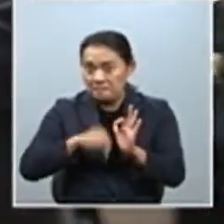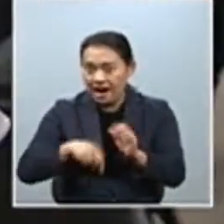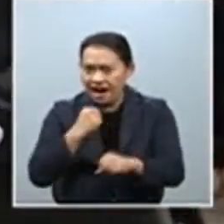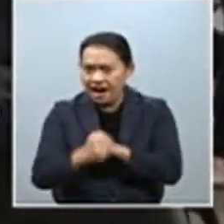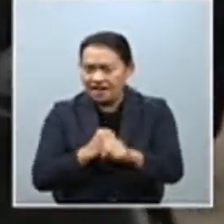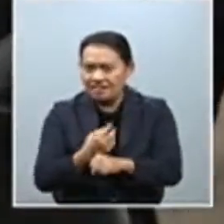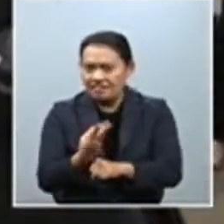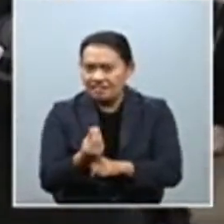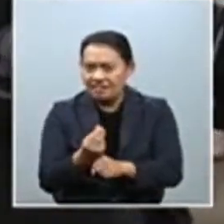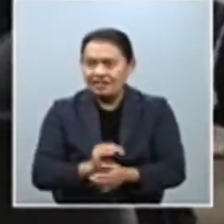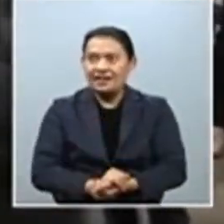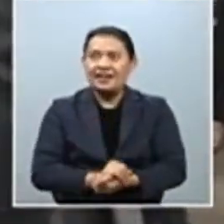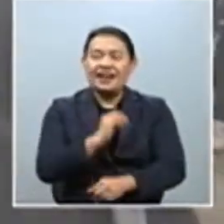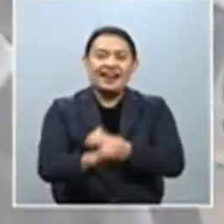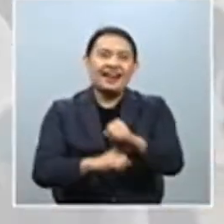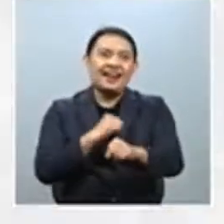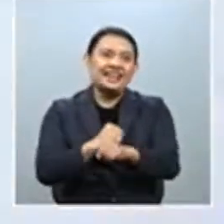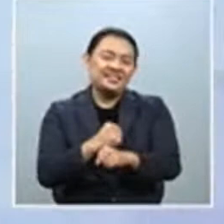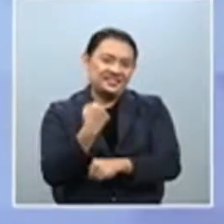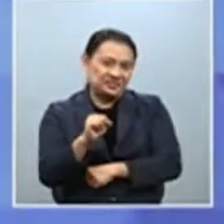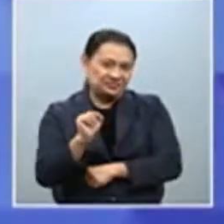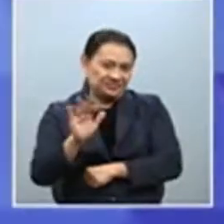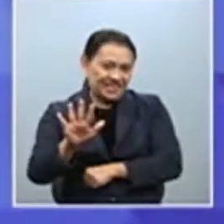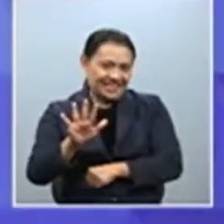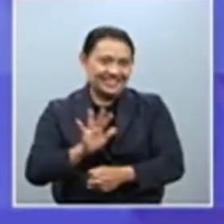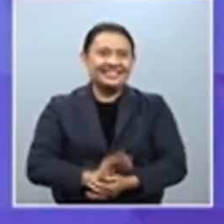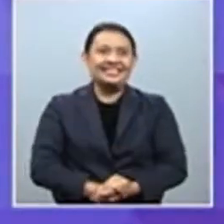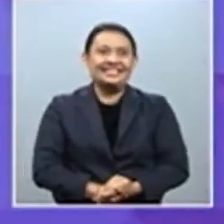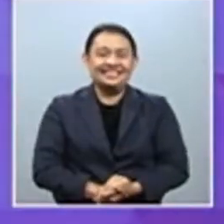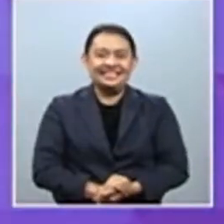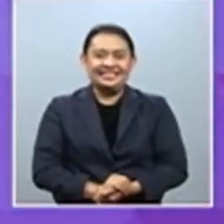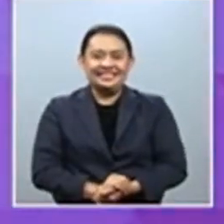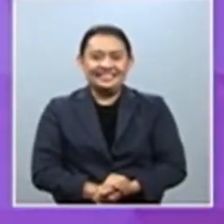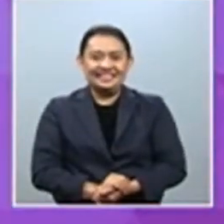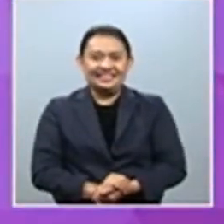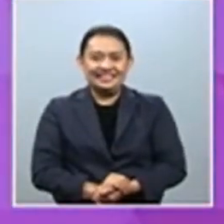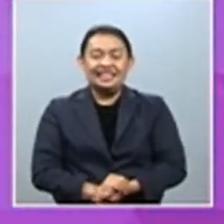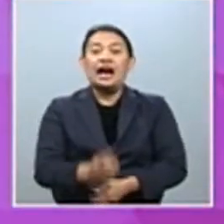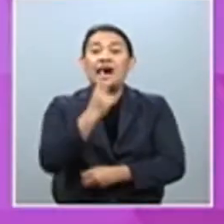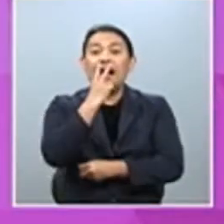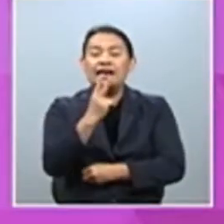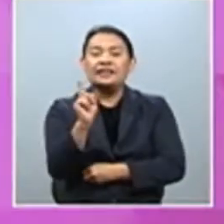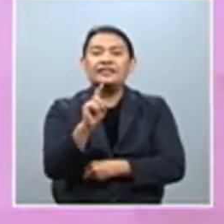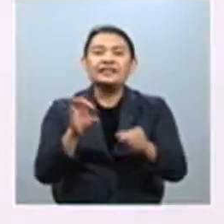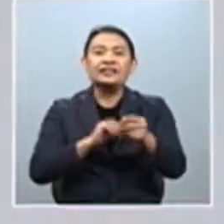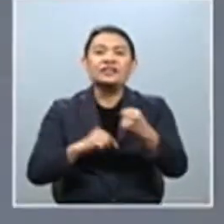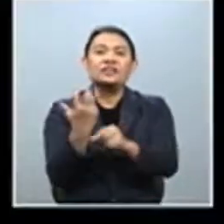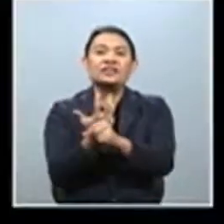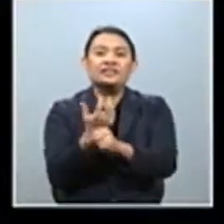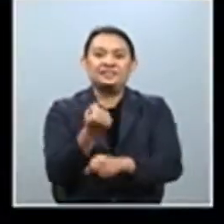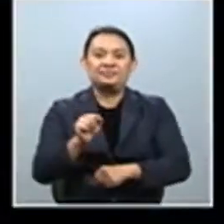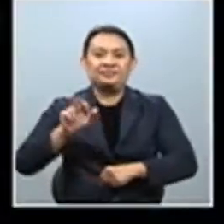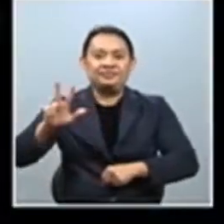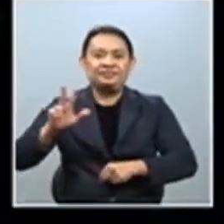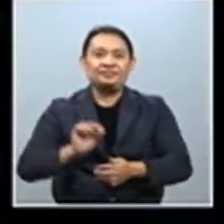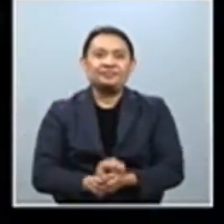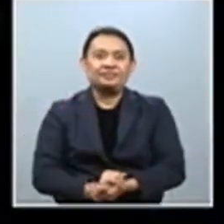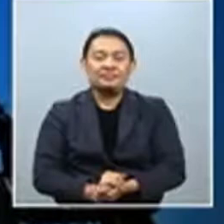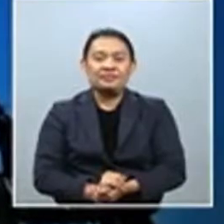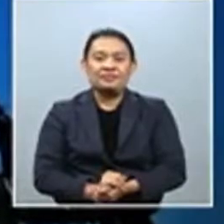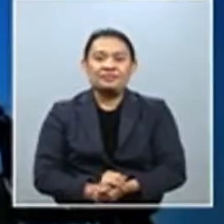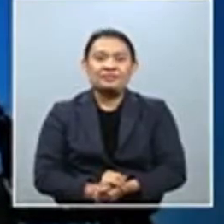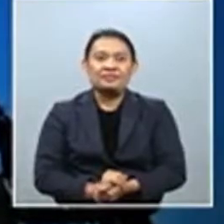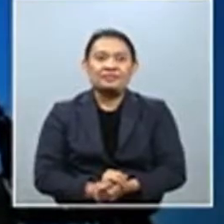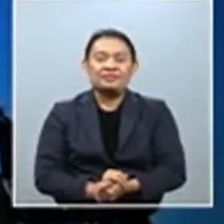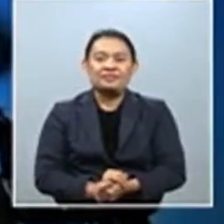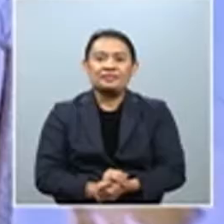าไหร่คะ อายุ15ค่ะ ปิดท้ายที่ที่สุดกับเอเชียนซีรีส์ทางช่อง13ที่จัดหนักจัดเต็มมาเสิร์ฟแฟน